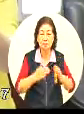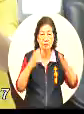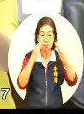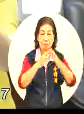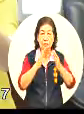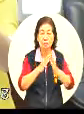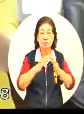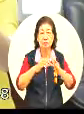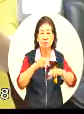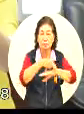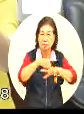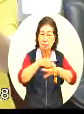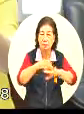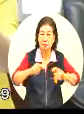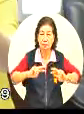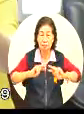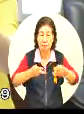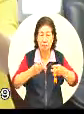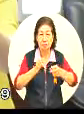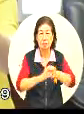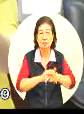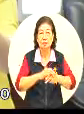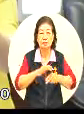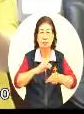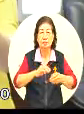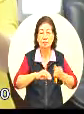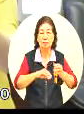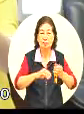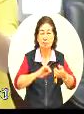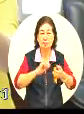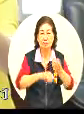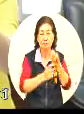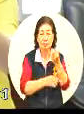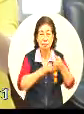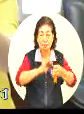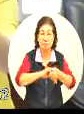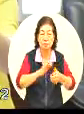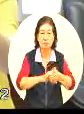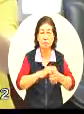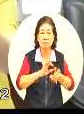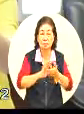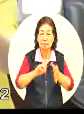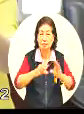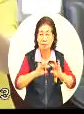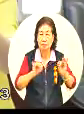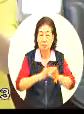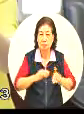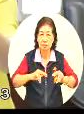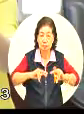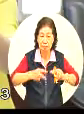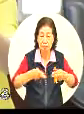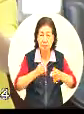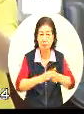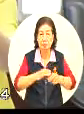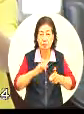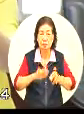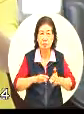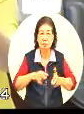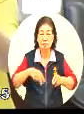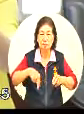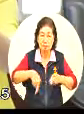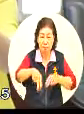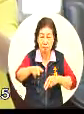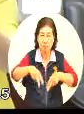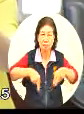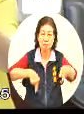为。把它法定空地变更为部分的道路，部分的市民人行步道。民国62年